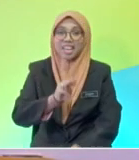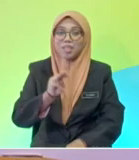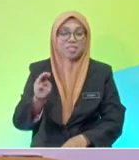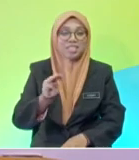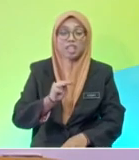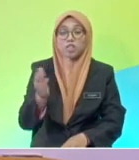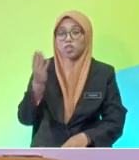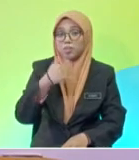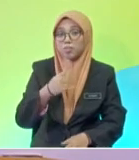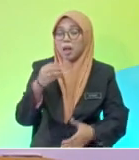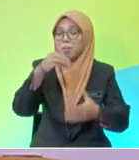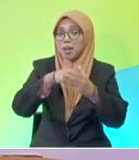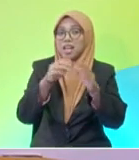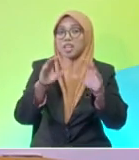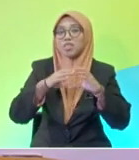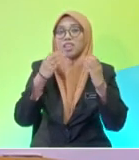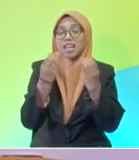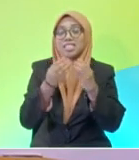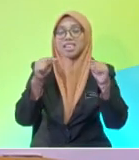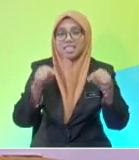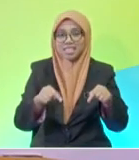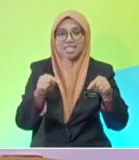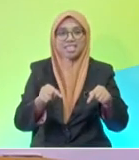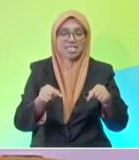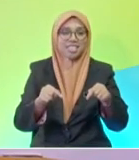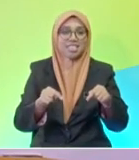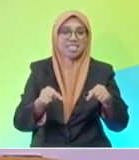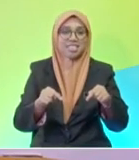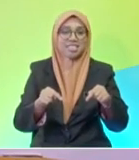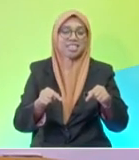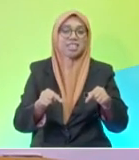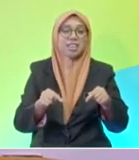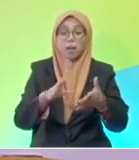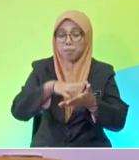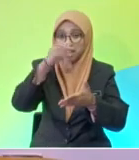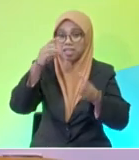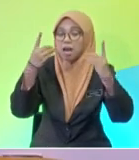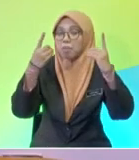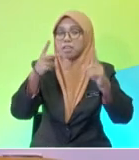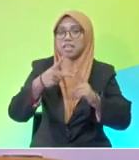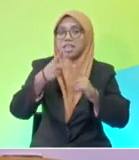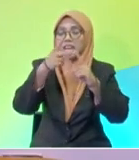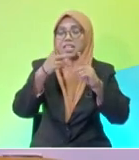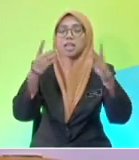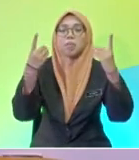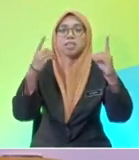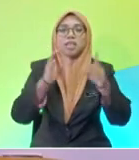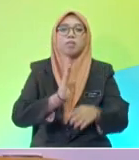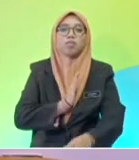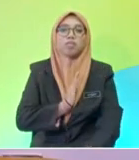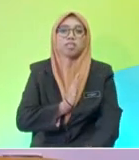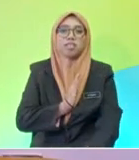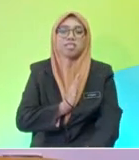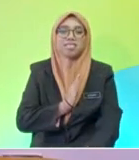kita masuk ke kelas hari ini dalam mata pelajaran Pendidikan khas pendidikan moral